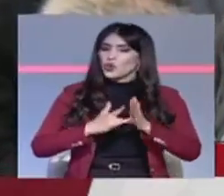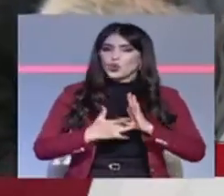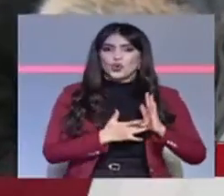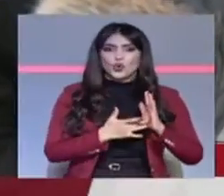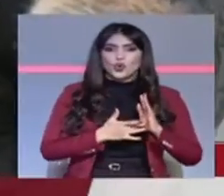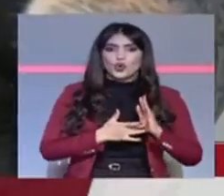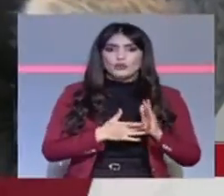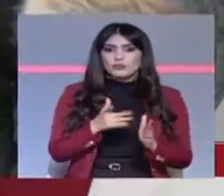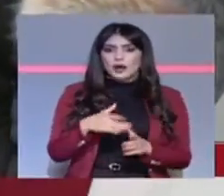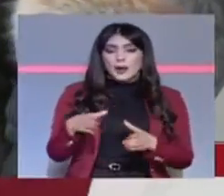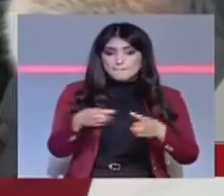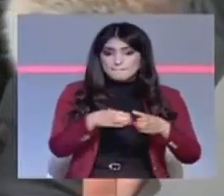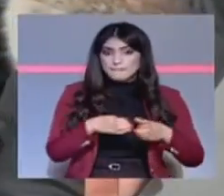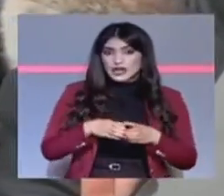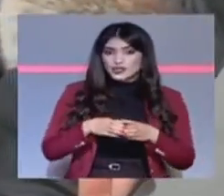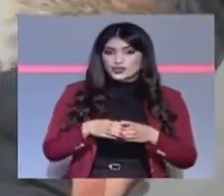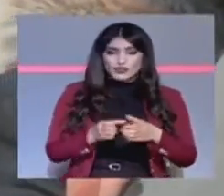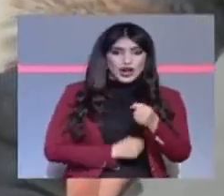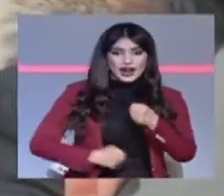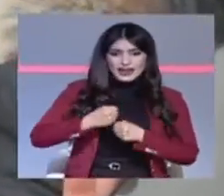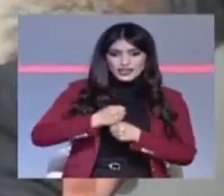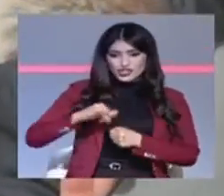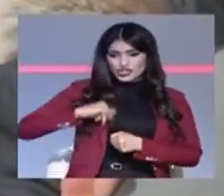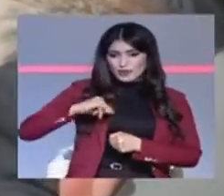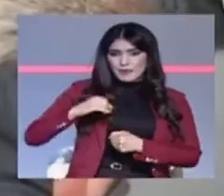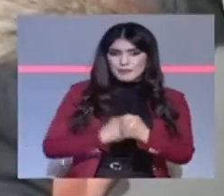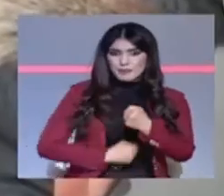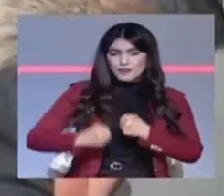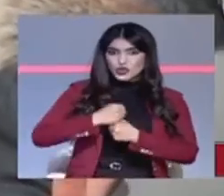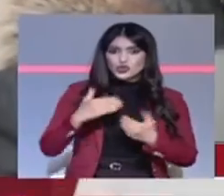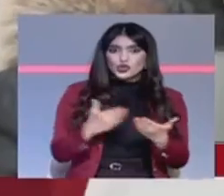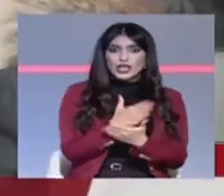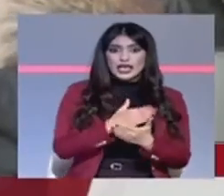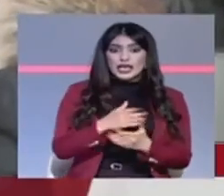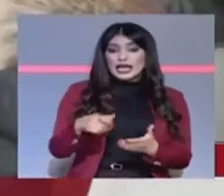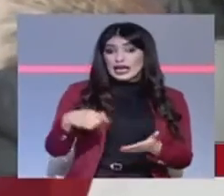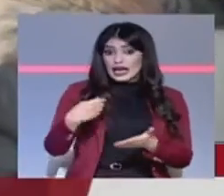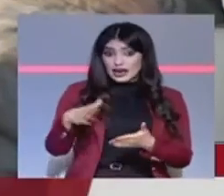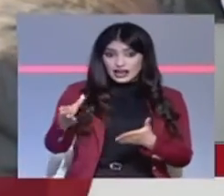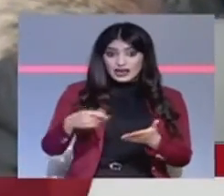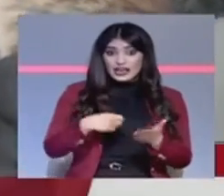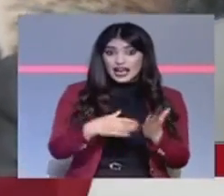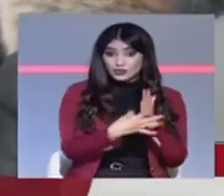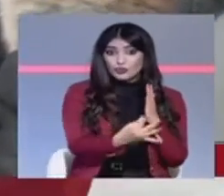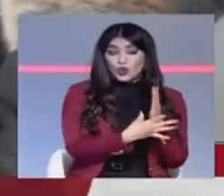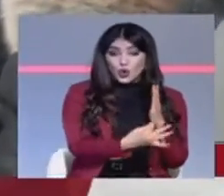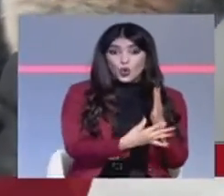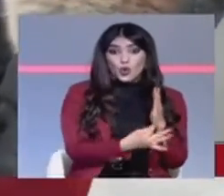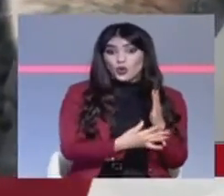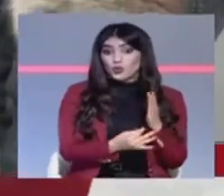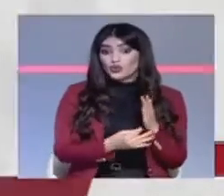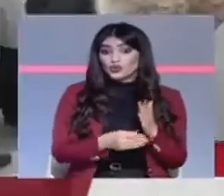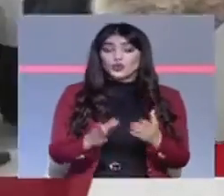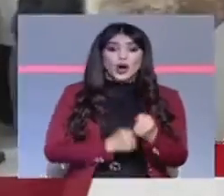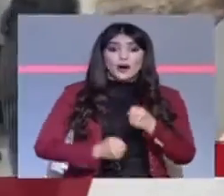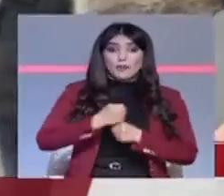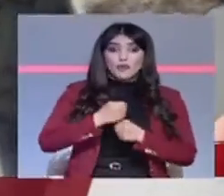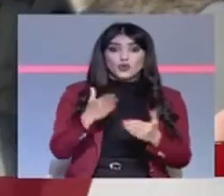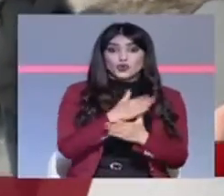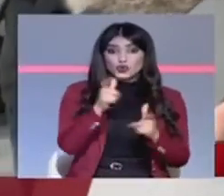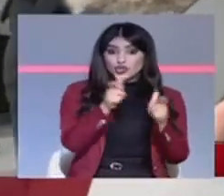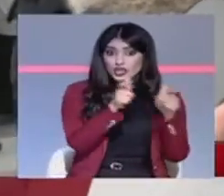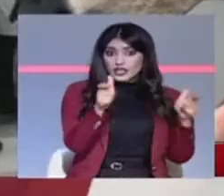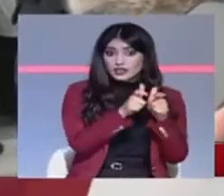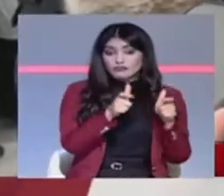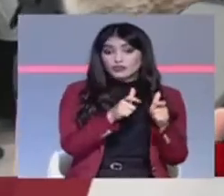مجموعه من المستثمرين الشبان اللي اه هذه القروض على عاتقهم يحلوا الاستثمارات في البلاد